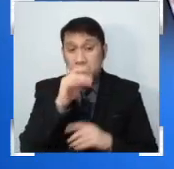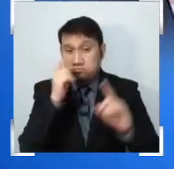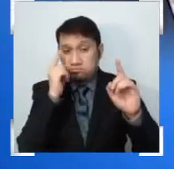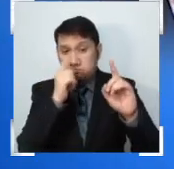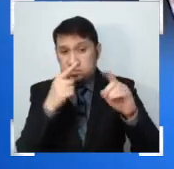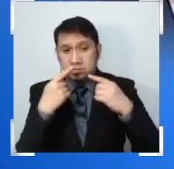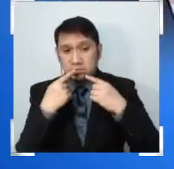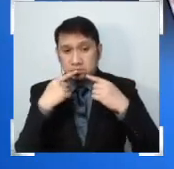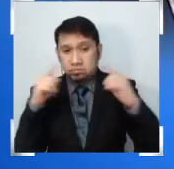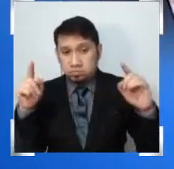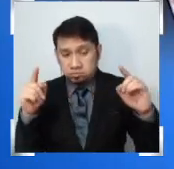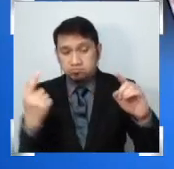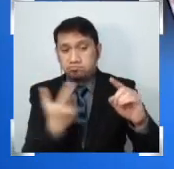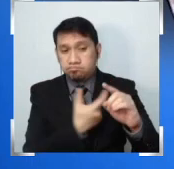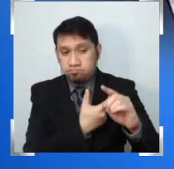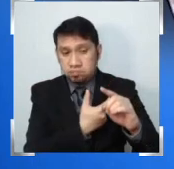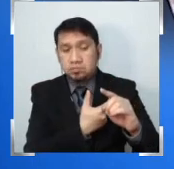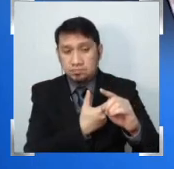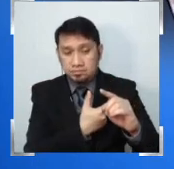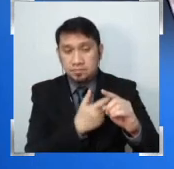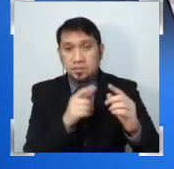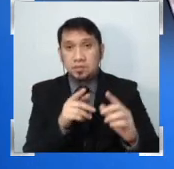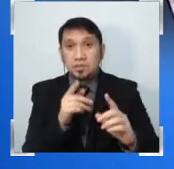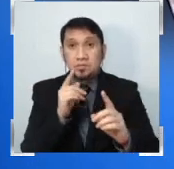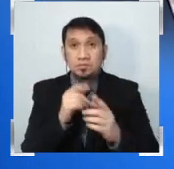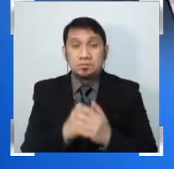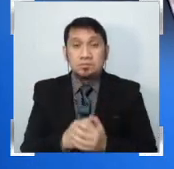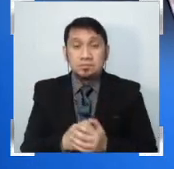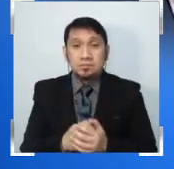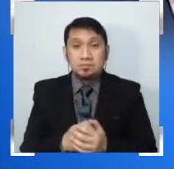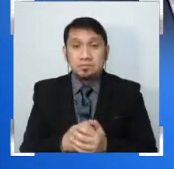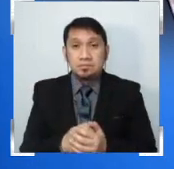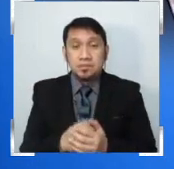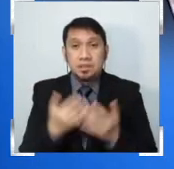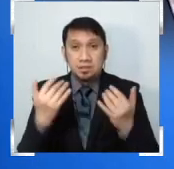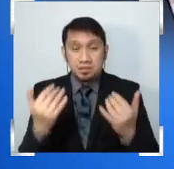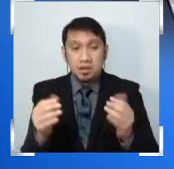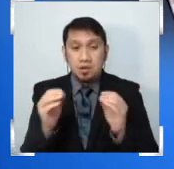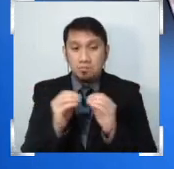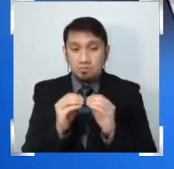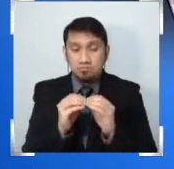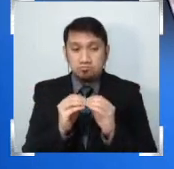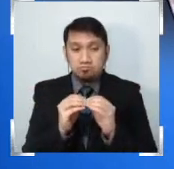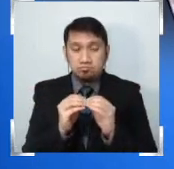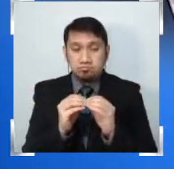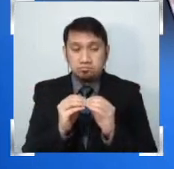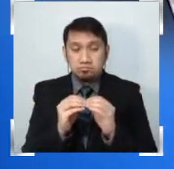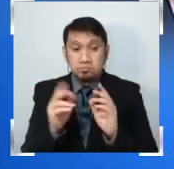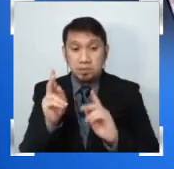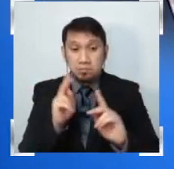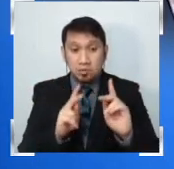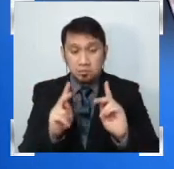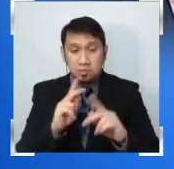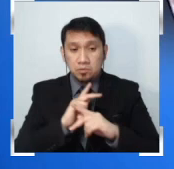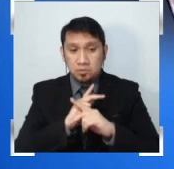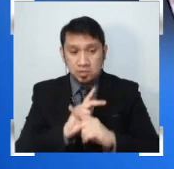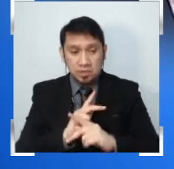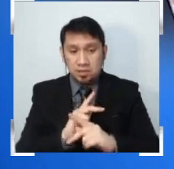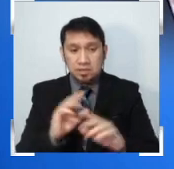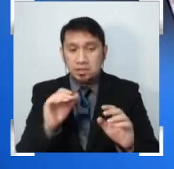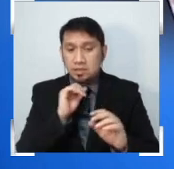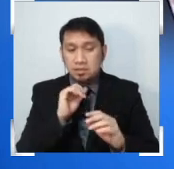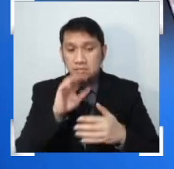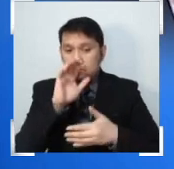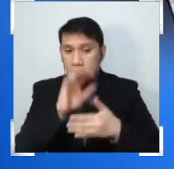population protection patungong herd immunity, bababa ang bilang ng mga taong magkakasakit at maaaring unti-unti nang bumalik